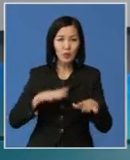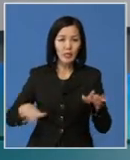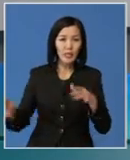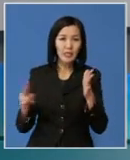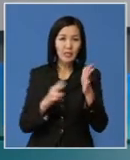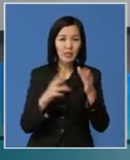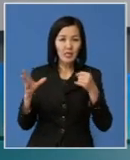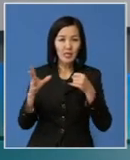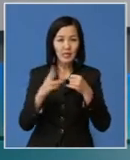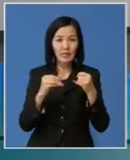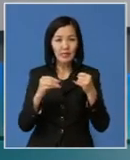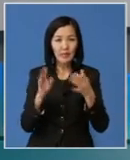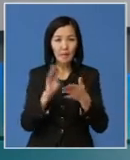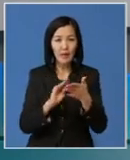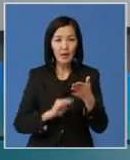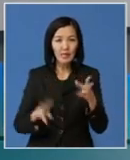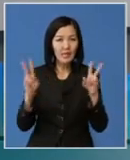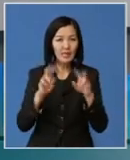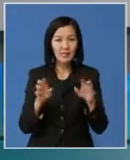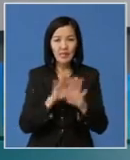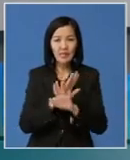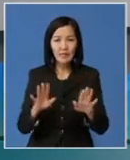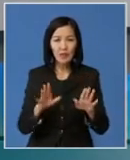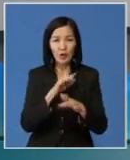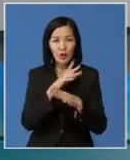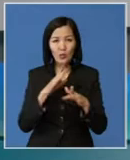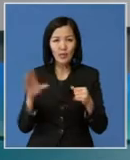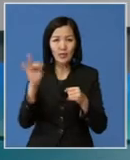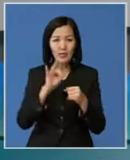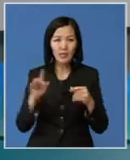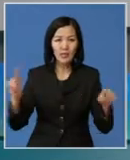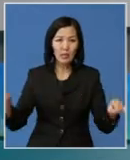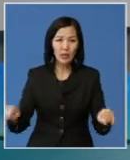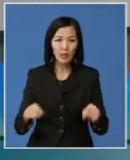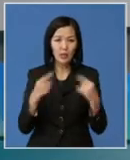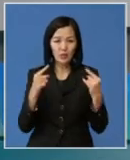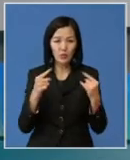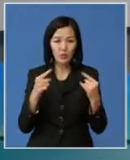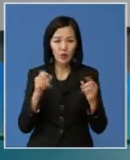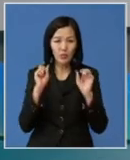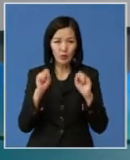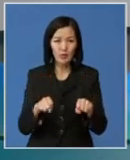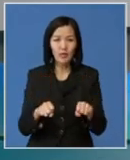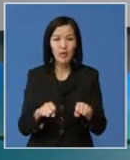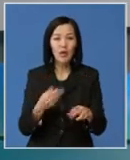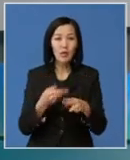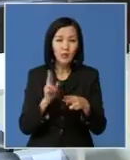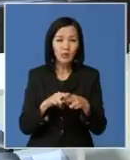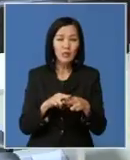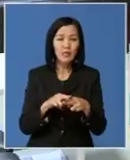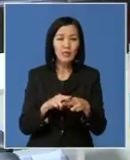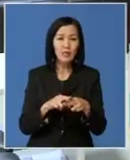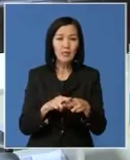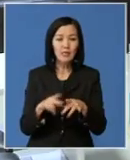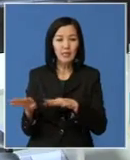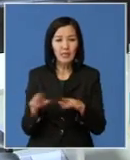мақаласы өлкеміздегі зерттелмеген көптеген елді мекеннің тарихын жаңғыртуға таптырмас мүмкіндік. Сондықтан дер кезінде қарекет